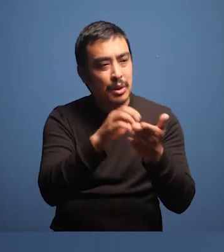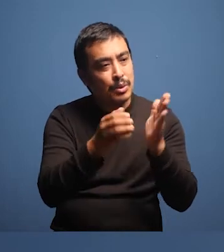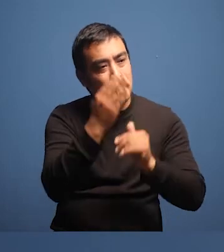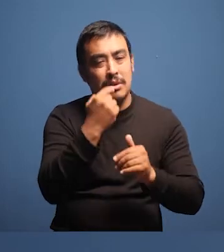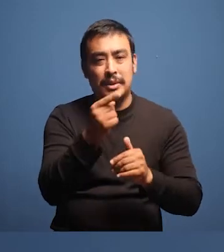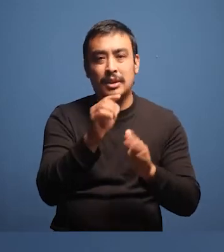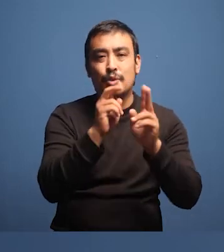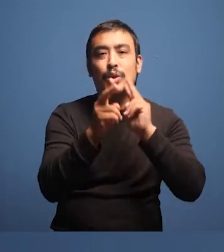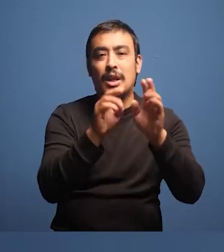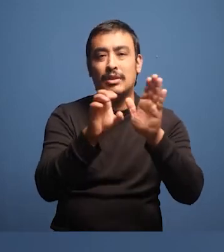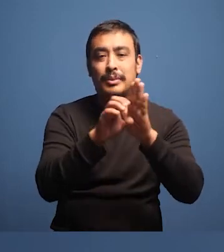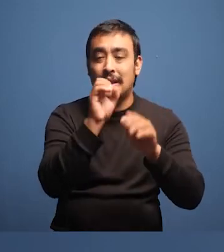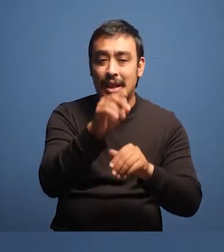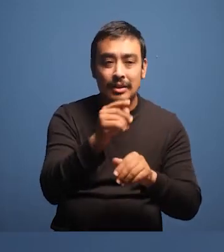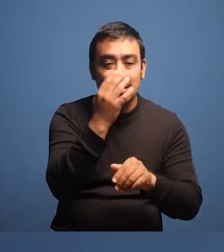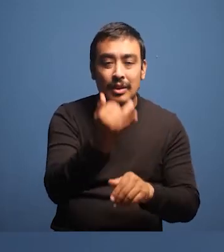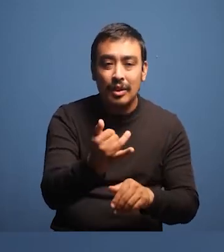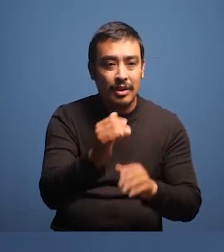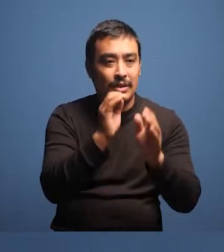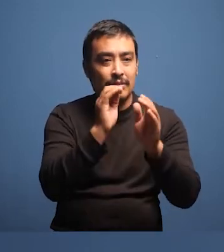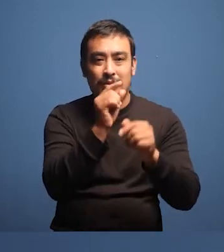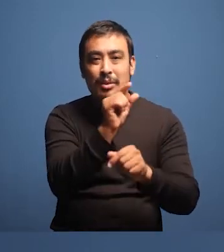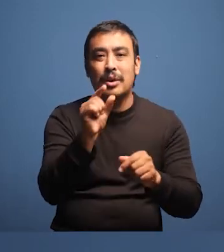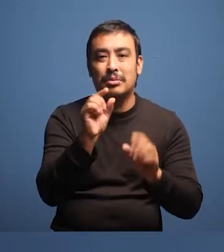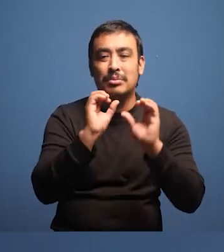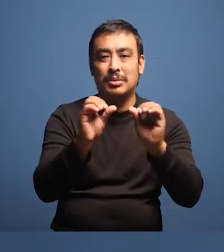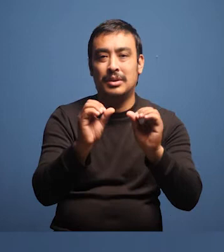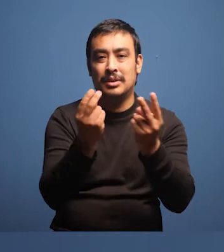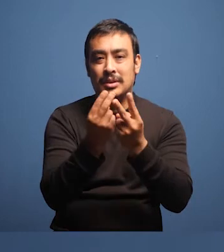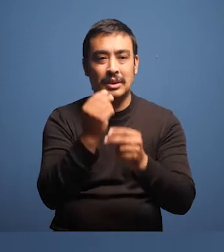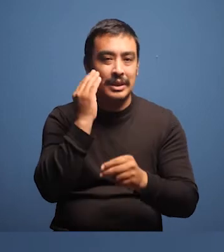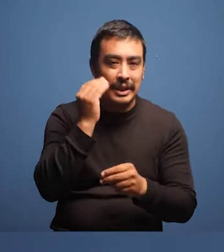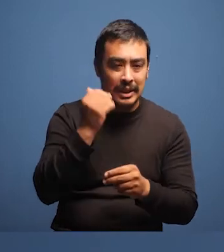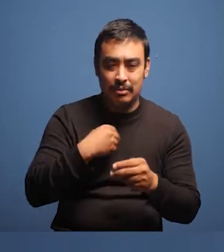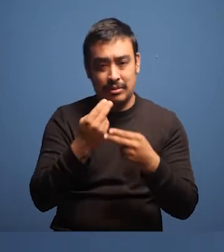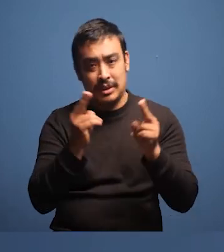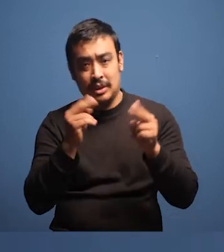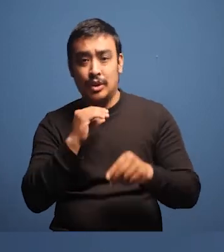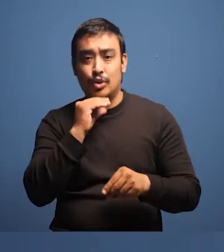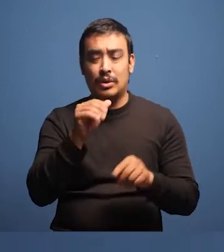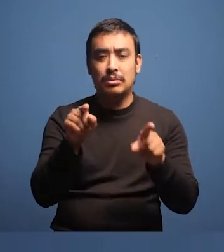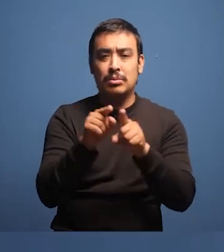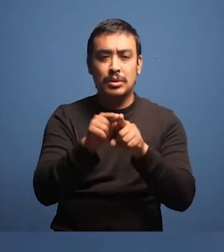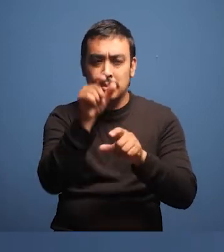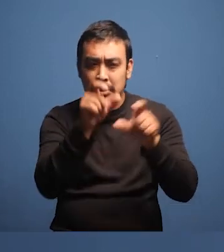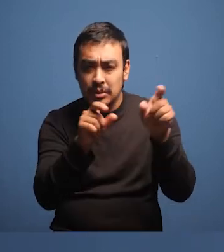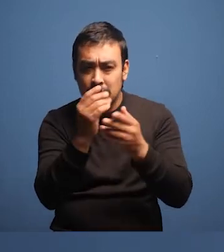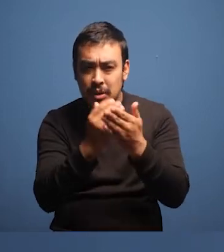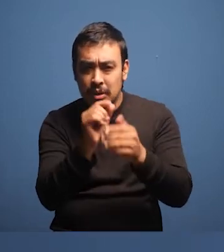कमेन्ट्सहरू पास गर्ने त्यस्तो चाहिँ किन भइरहेको छ र कसरी चाहिँ लाइक हामी एज अ गर्ल्स इन्डिभिजुअल एज अ युथले चाहिँ कसरी त्यस्तो हेट